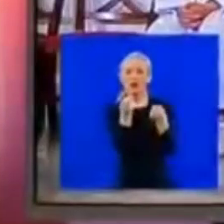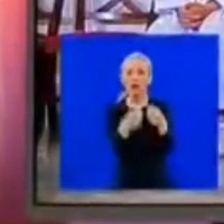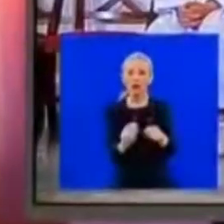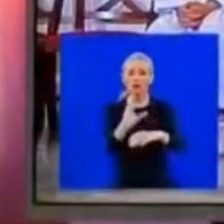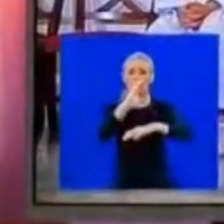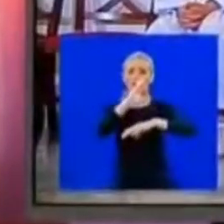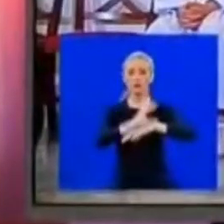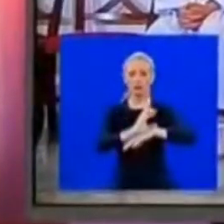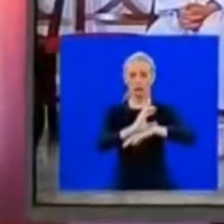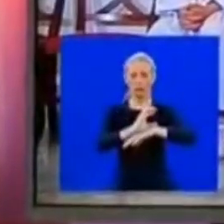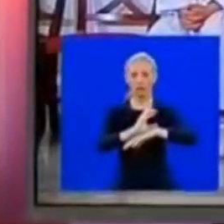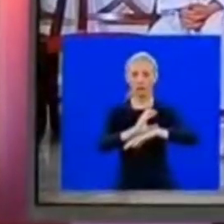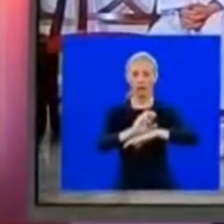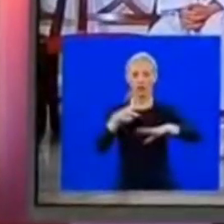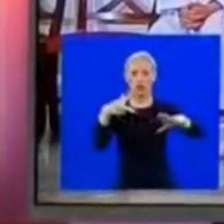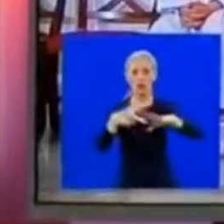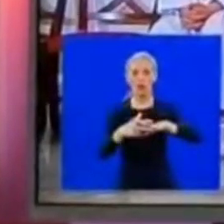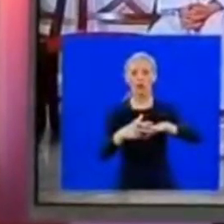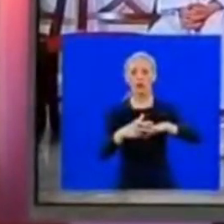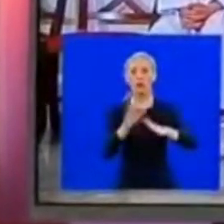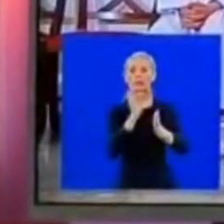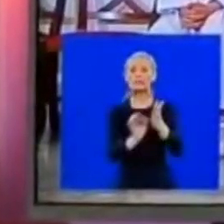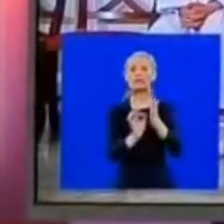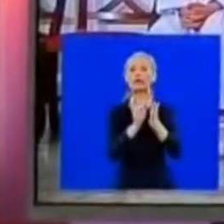crkve i gotovo ukinuli sakramente.